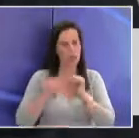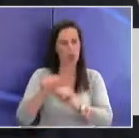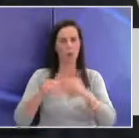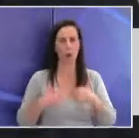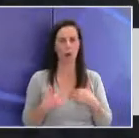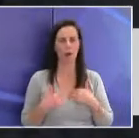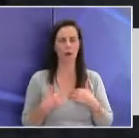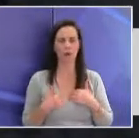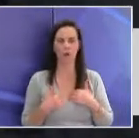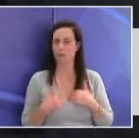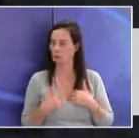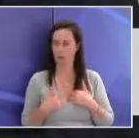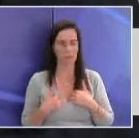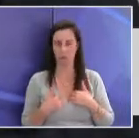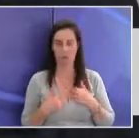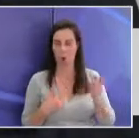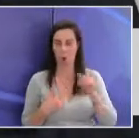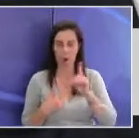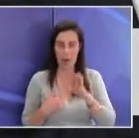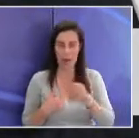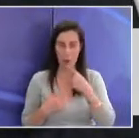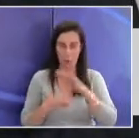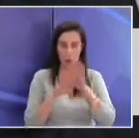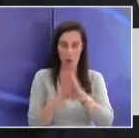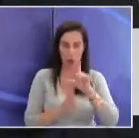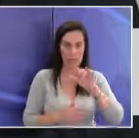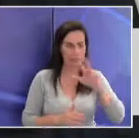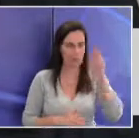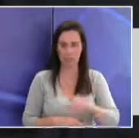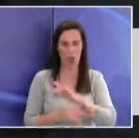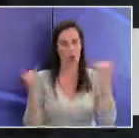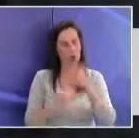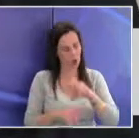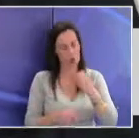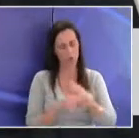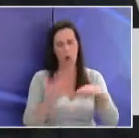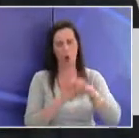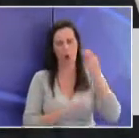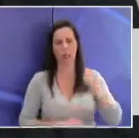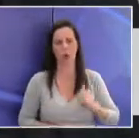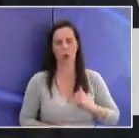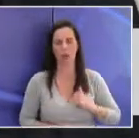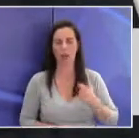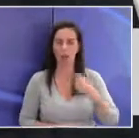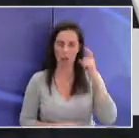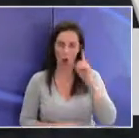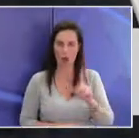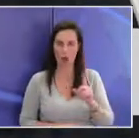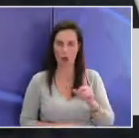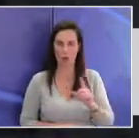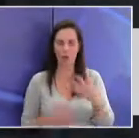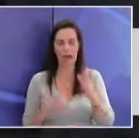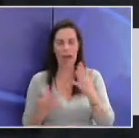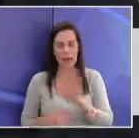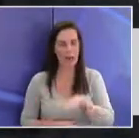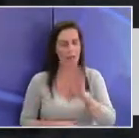גיבוי מאיתנו. הוא לא צריך לספור את ליצמן, אם הוא תולה את זה בזה, אז זה לא נכון, הוא יכל להעביר את חוק הגיוס. אני חושב בהצטברות של